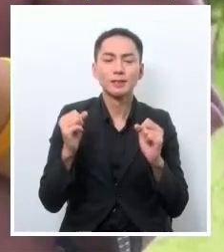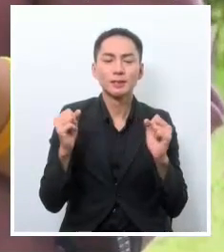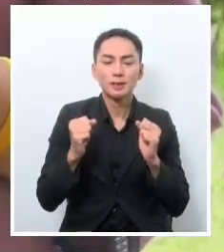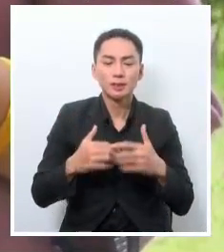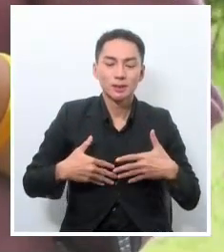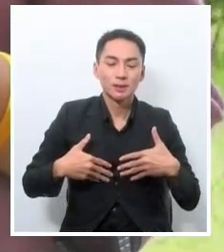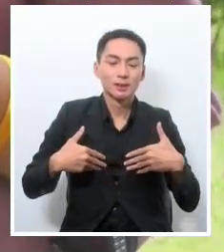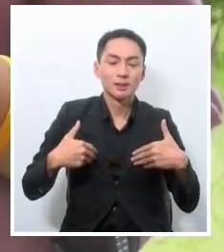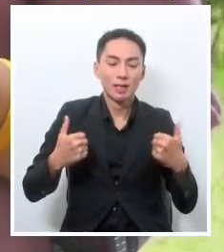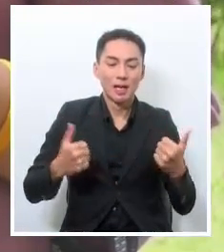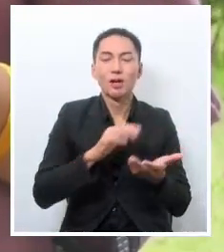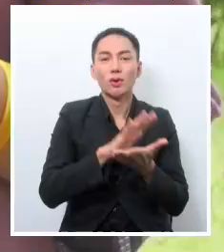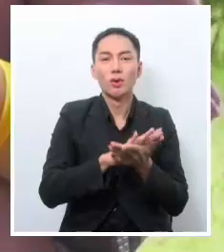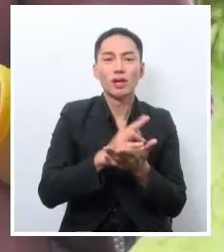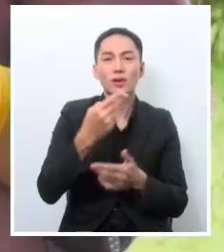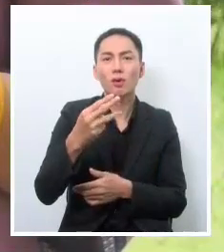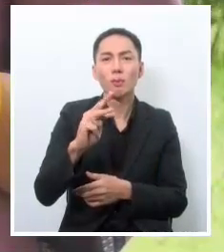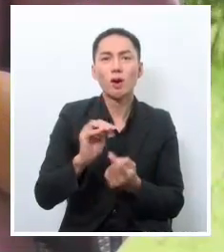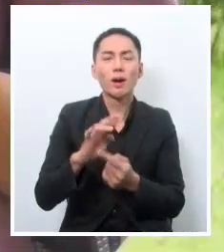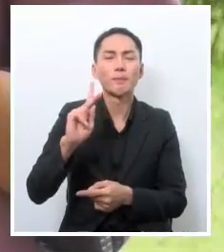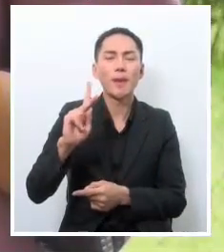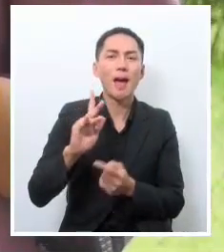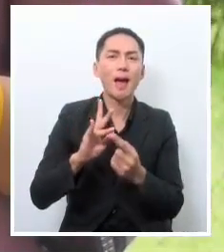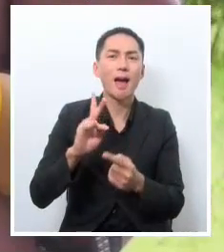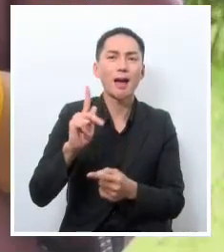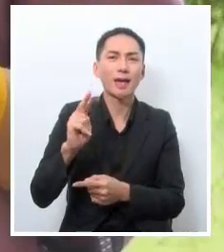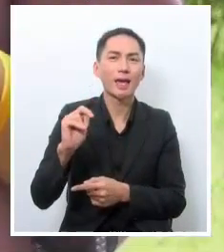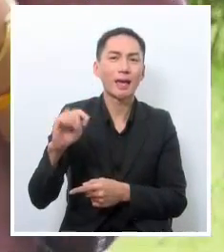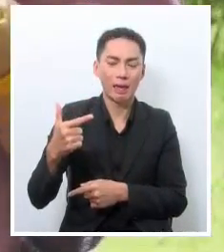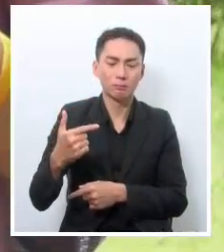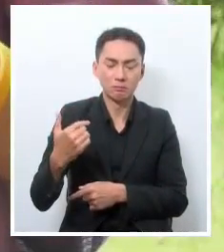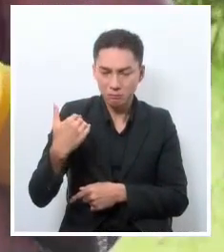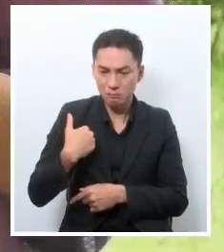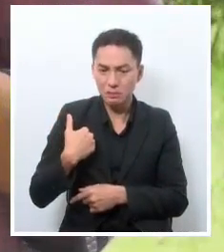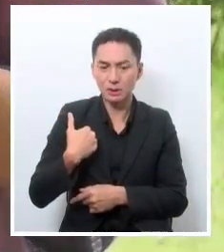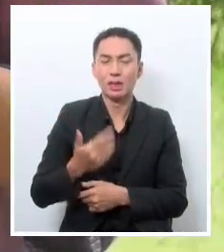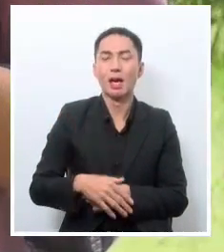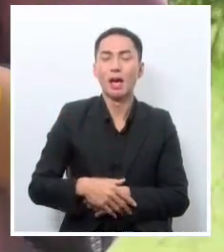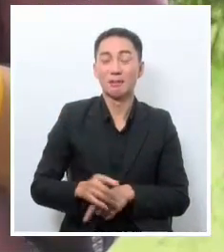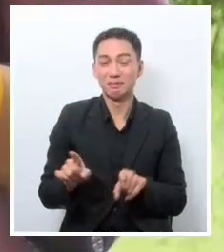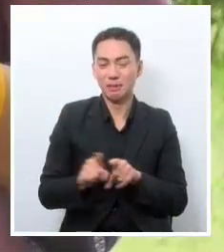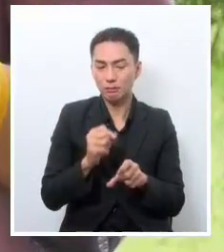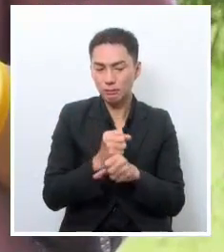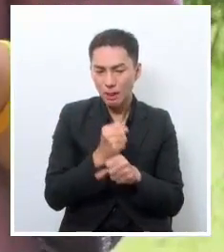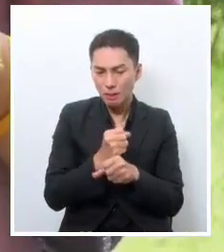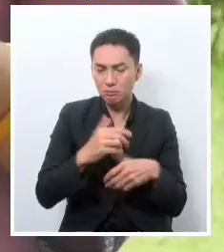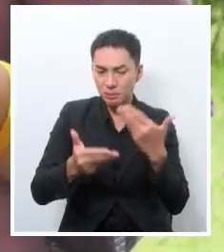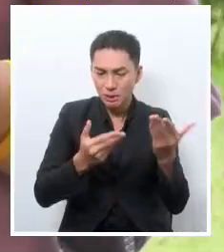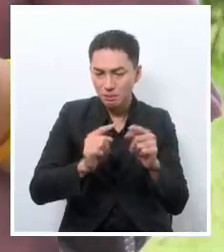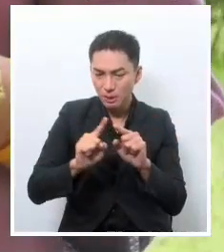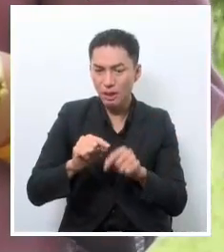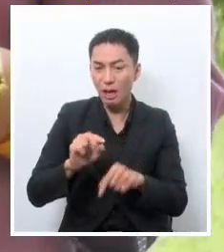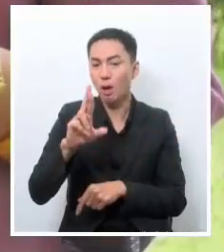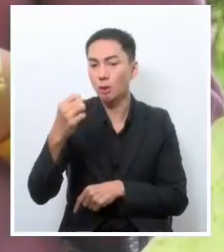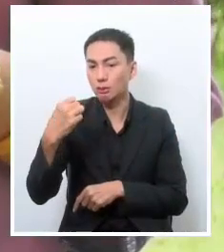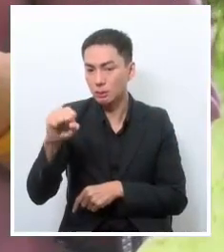เรียนที่มีสิ่งที่เกิดขึ้นในรัชกาลที่ 10ที่เราเห็นเลยว่าพระ